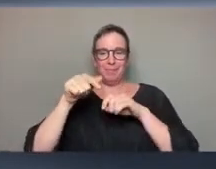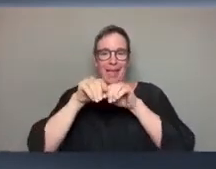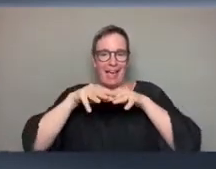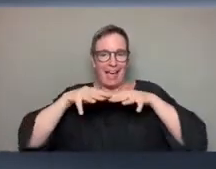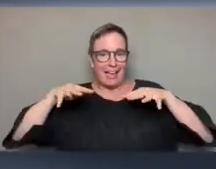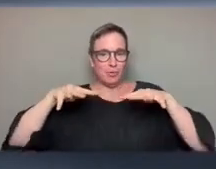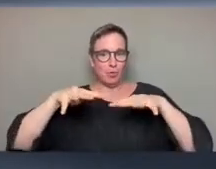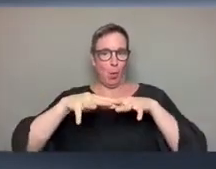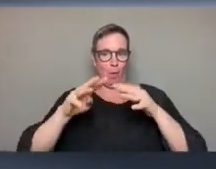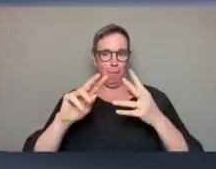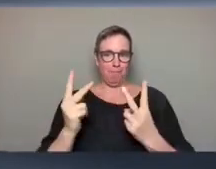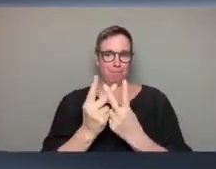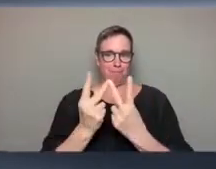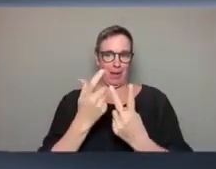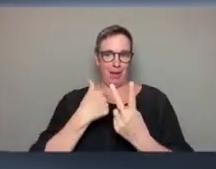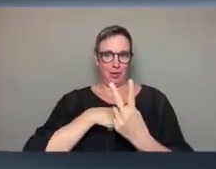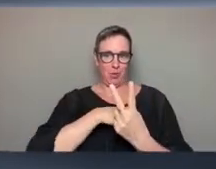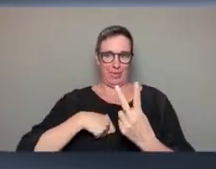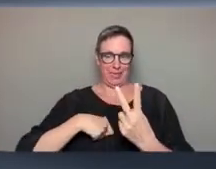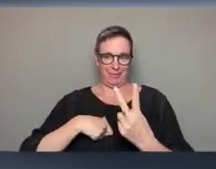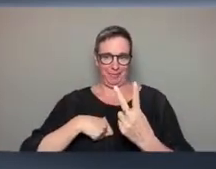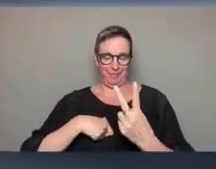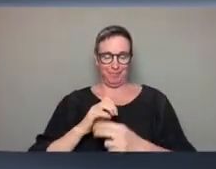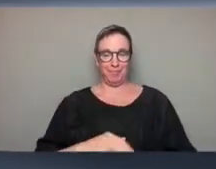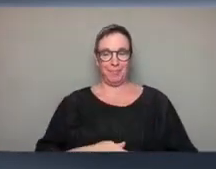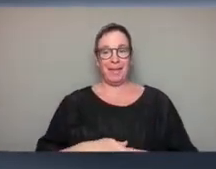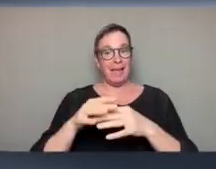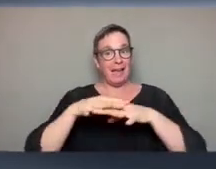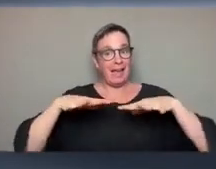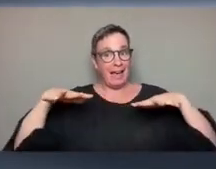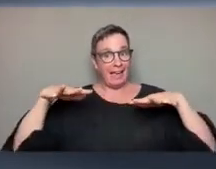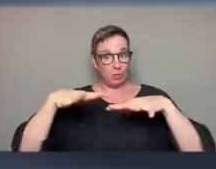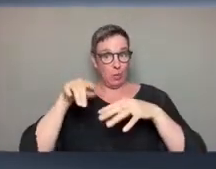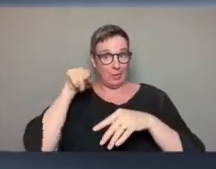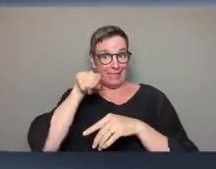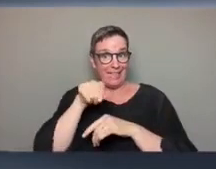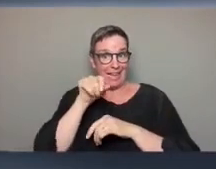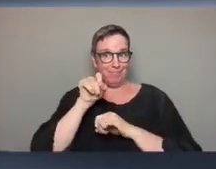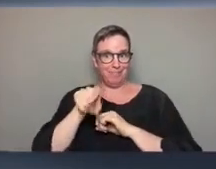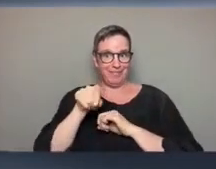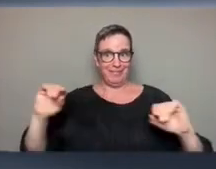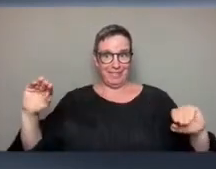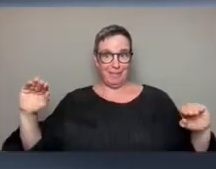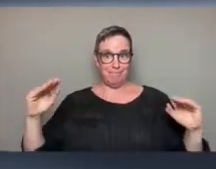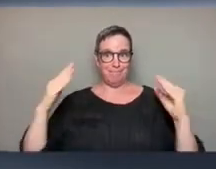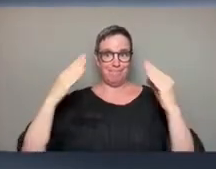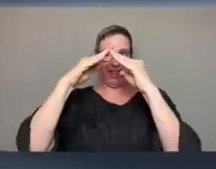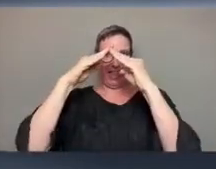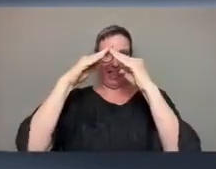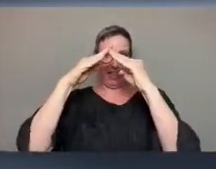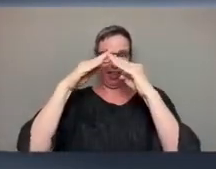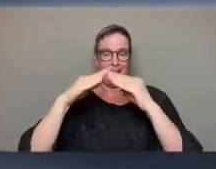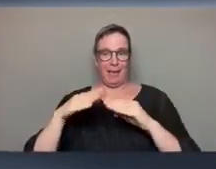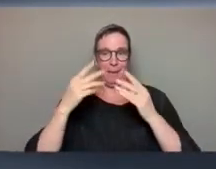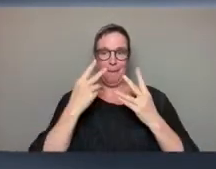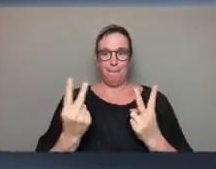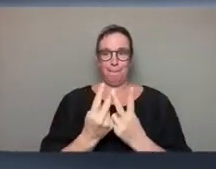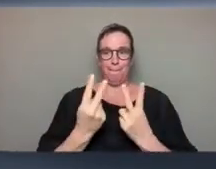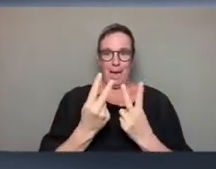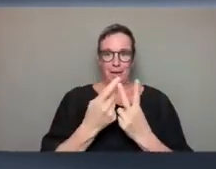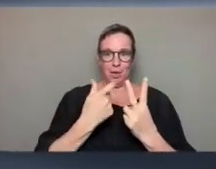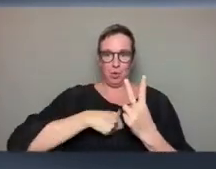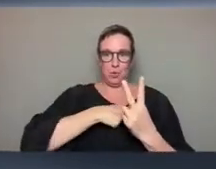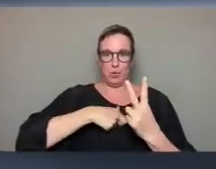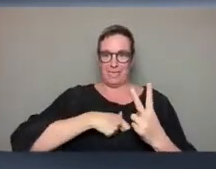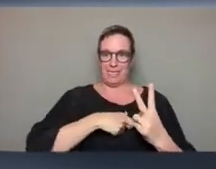suisses. Le réseau des parcs suisses est l'organisation fêtière de tous les parcs en Suisse. Je vais vous faire une